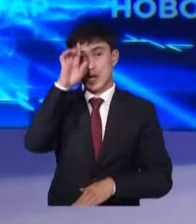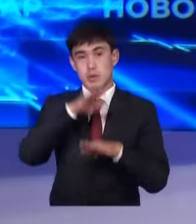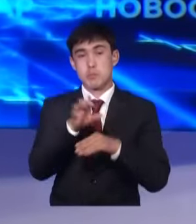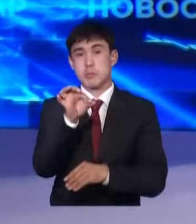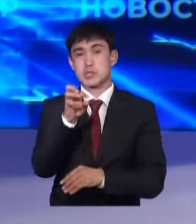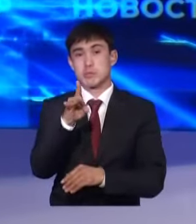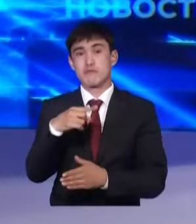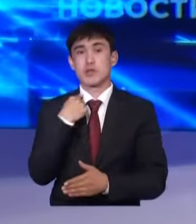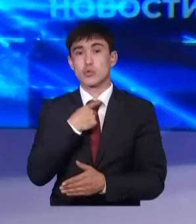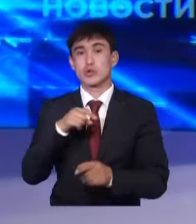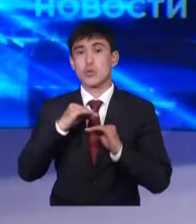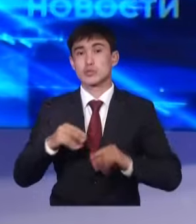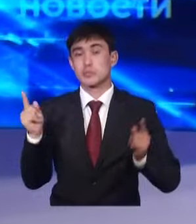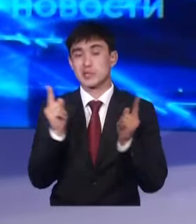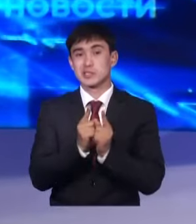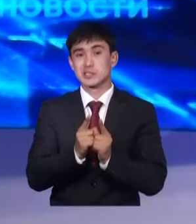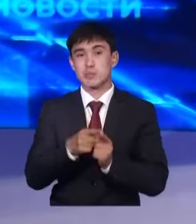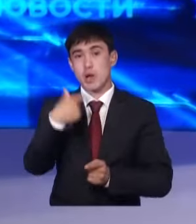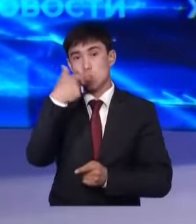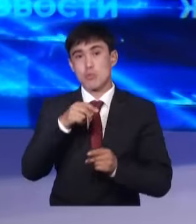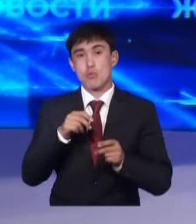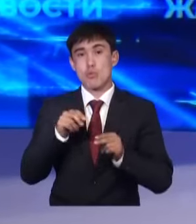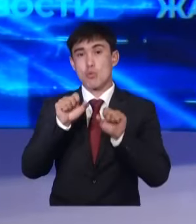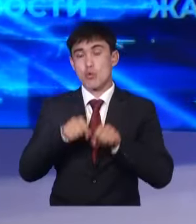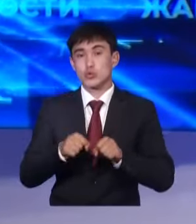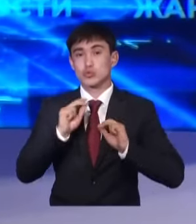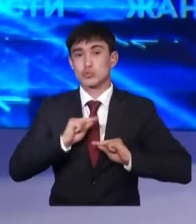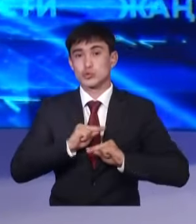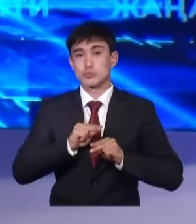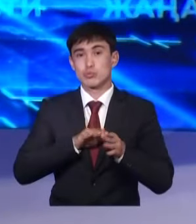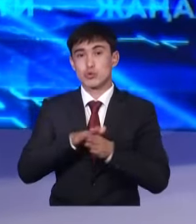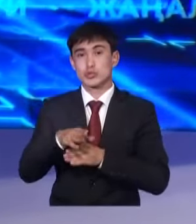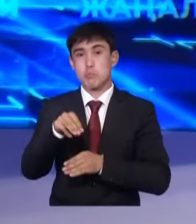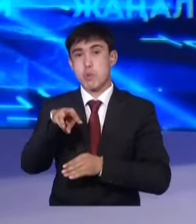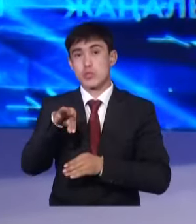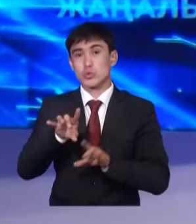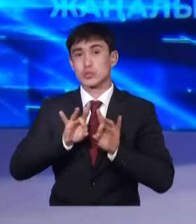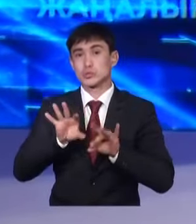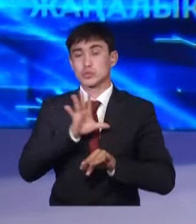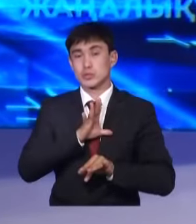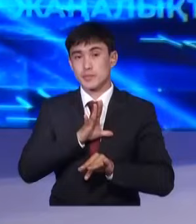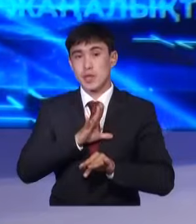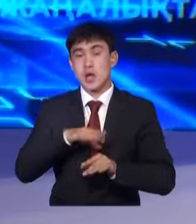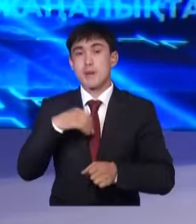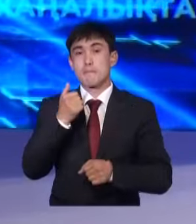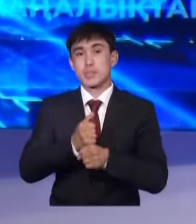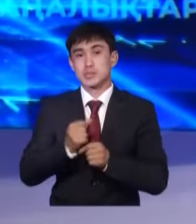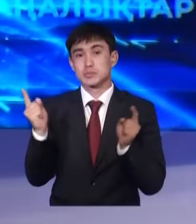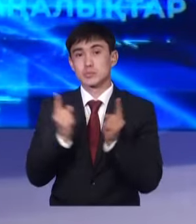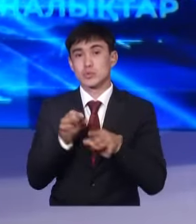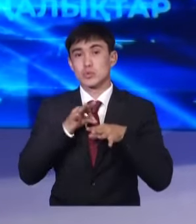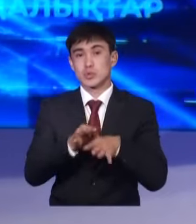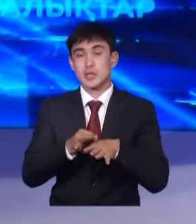Бейбіт Исабаев талдықорғандық оқушылармен кездесіп, әдеп құқықтық жұмыс жөніндегі ментор жобасы бойынша дәріс оқыды. Бұл жоба аймақ басшысының бастамасымен жүзеге